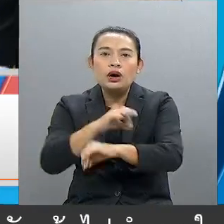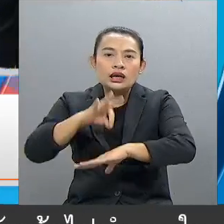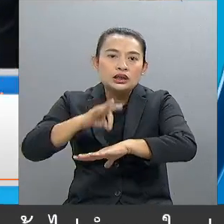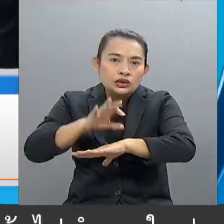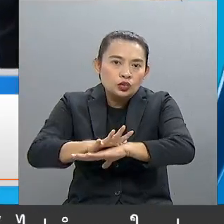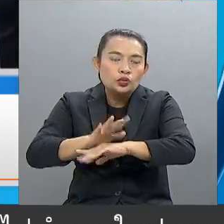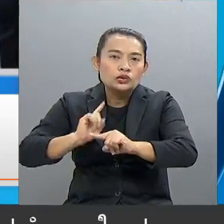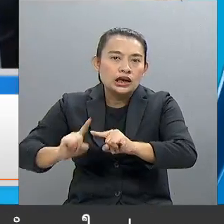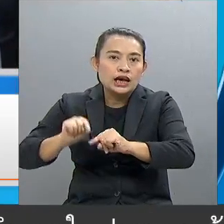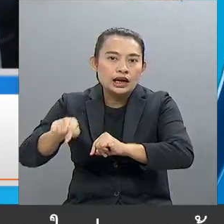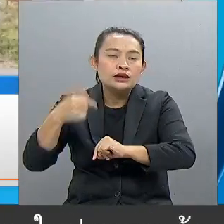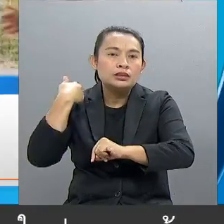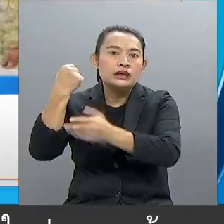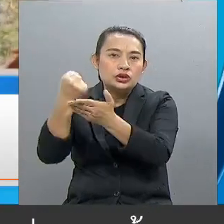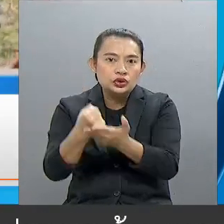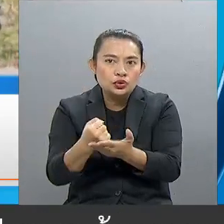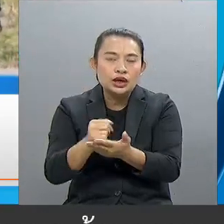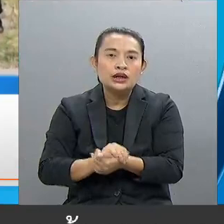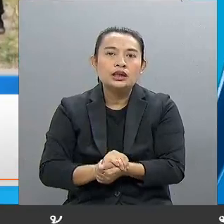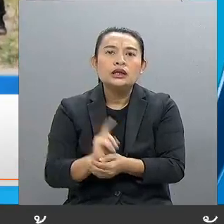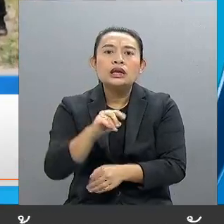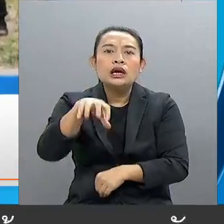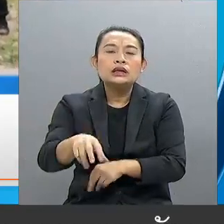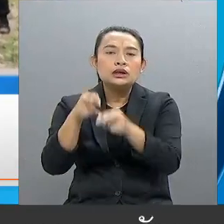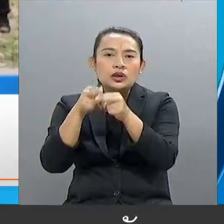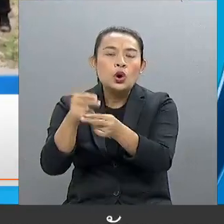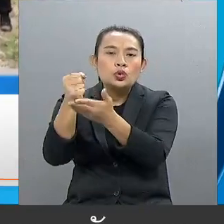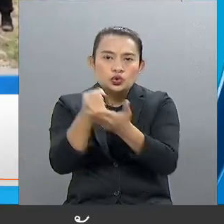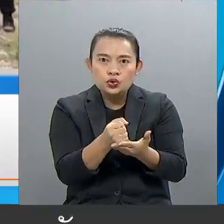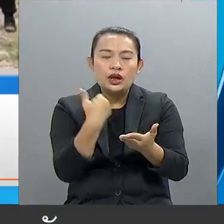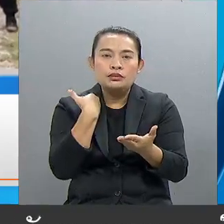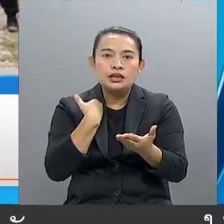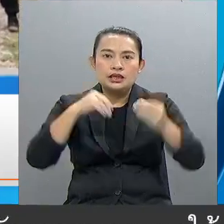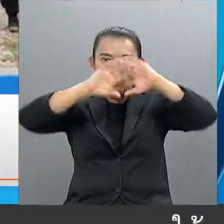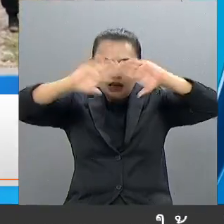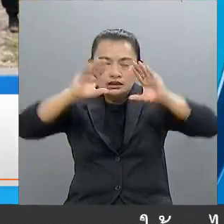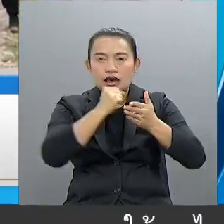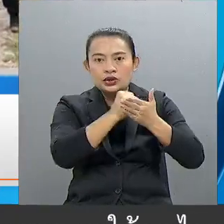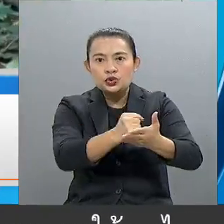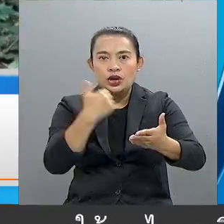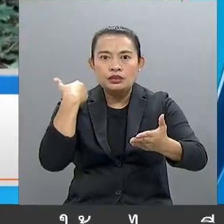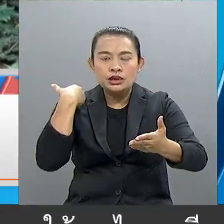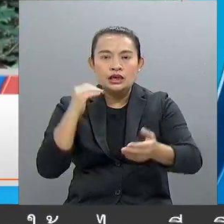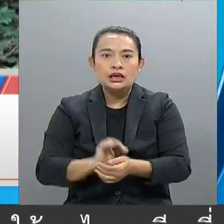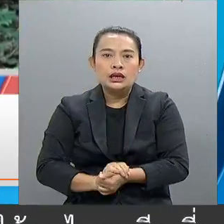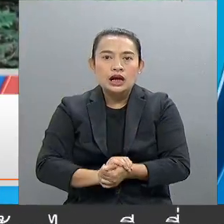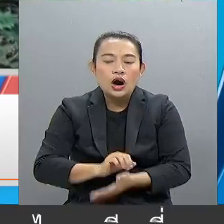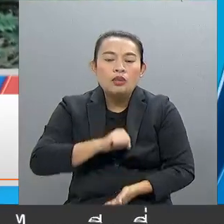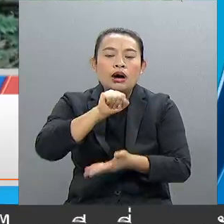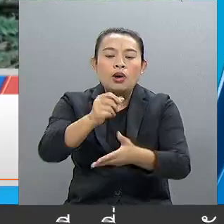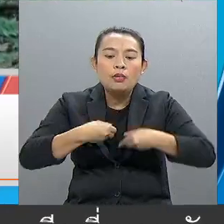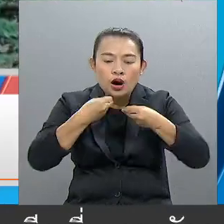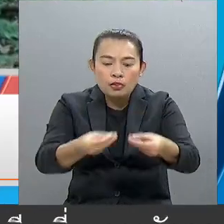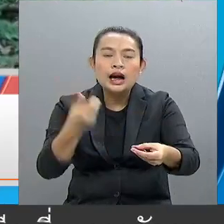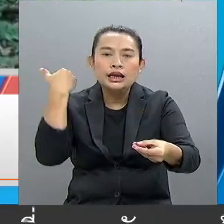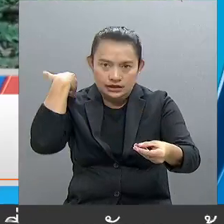ส่วนราชการภาคเอกชนอะไรต่างๆนะครับมาแจ้งความประสงค์ที่จะเดินทางมามอบมาให้กำลังใจ ได้ค่ะ